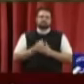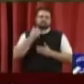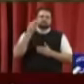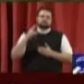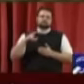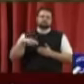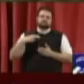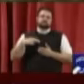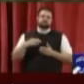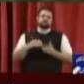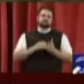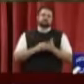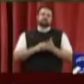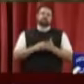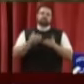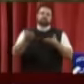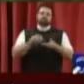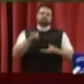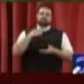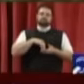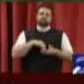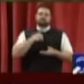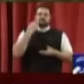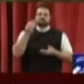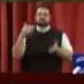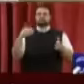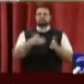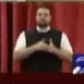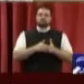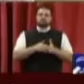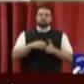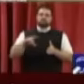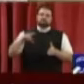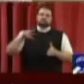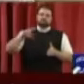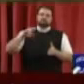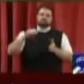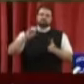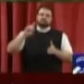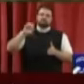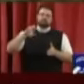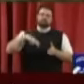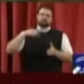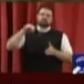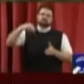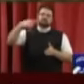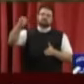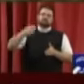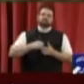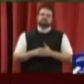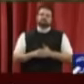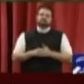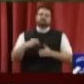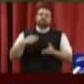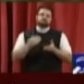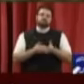cum stă unul cu bături de asfrax și să faci așa. Da. E necesar, e o chestie firească, umană, să fim buni.